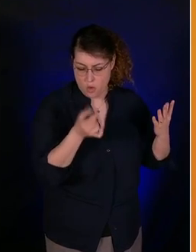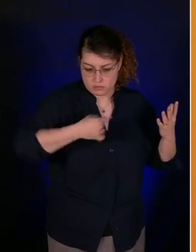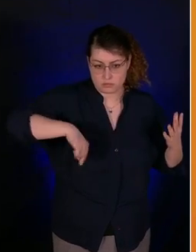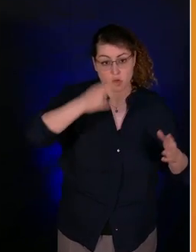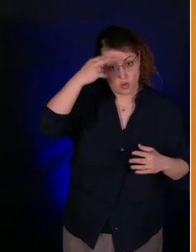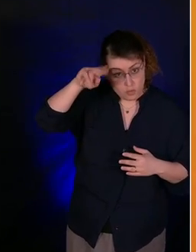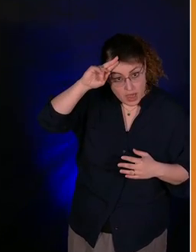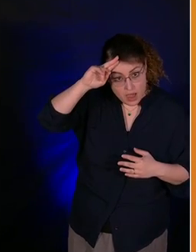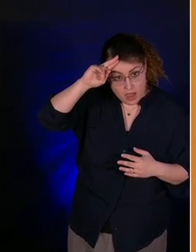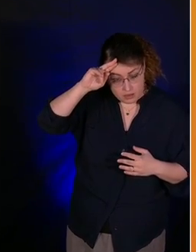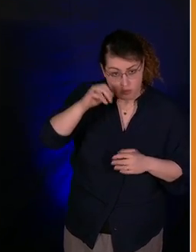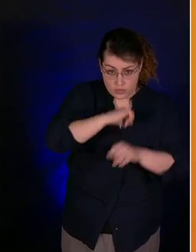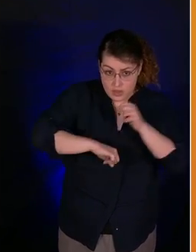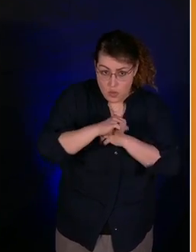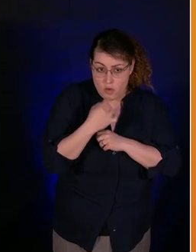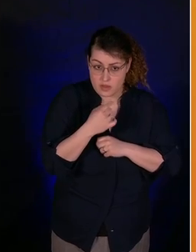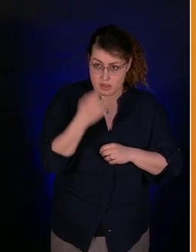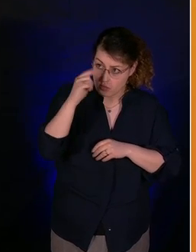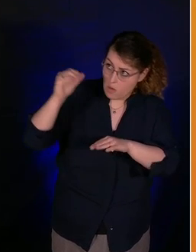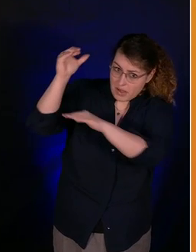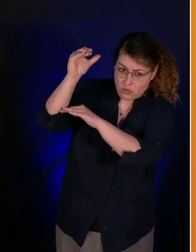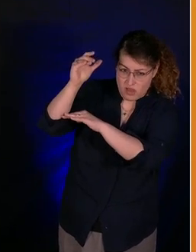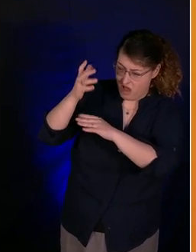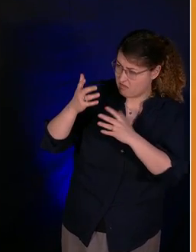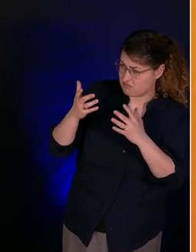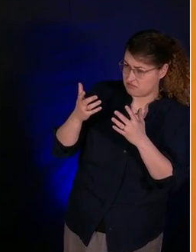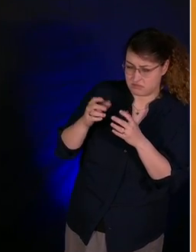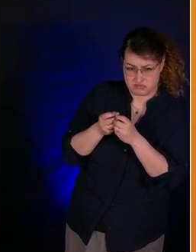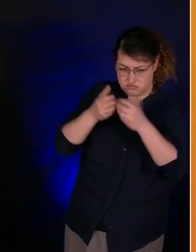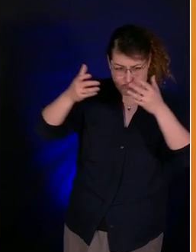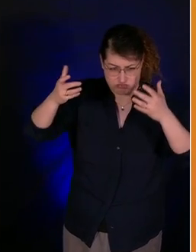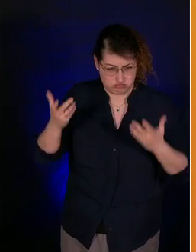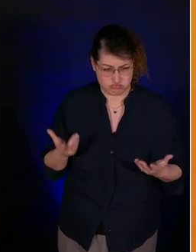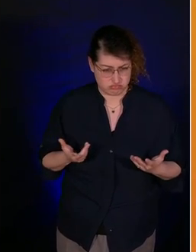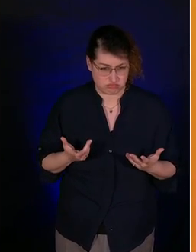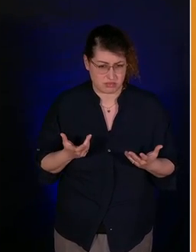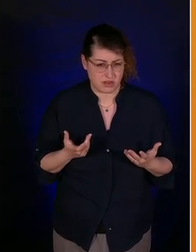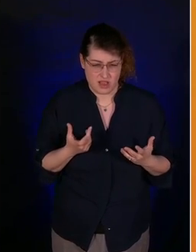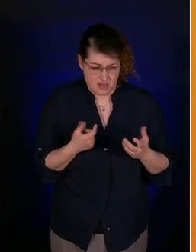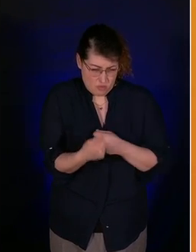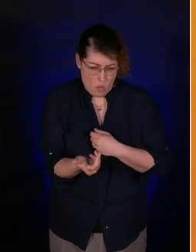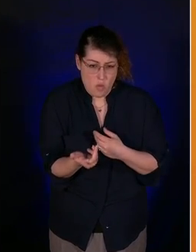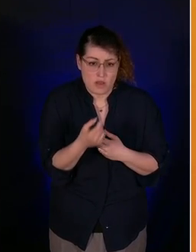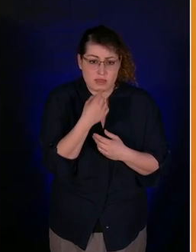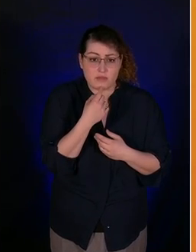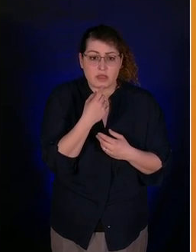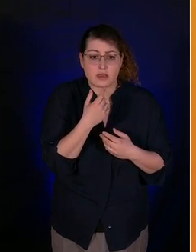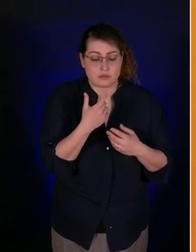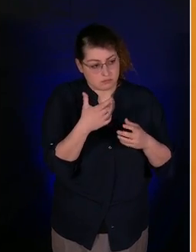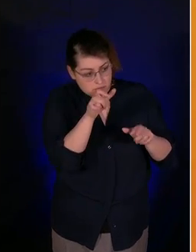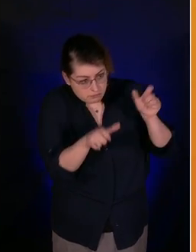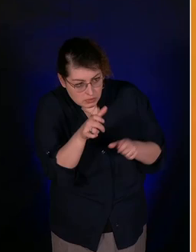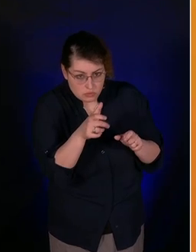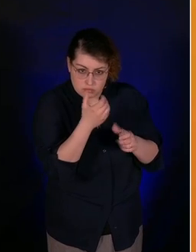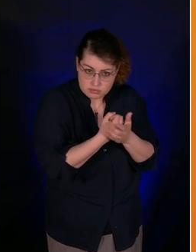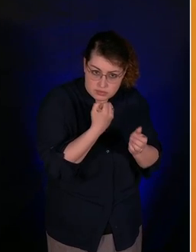pour le patronat atteignent des niveaux considérables. Cumulées, celles-ci dépassent la masse salariale